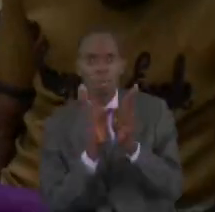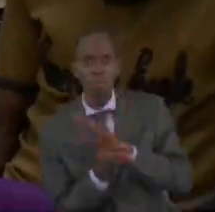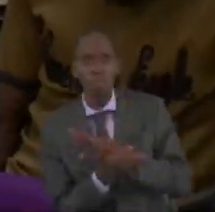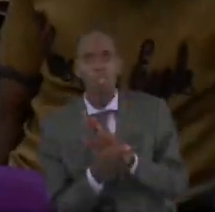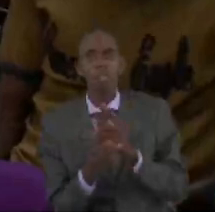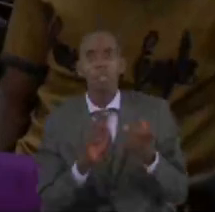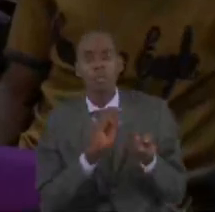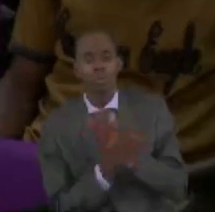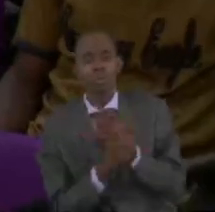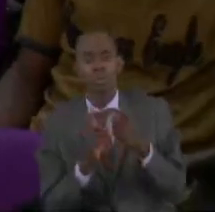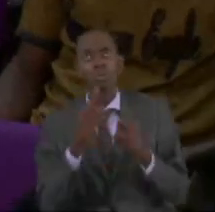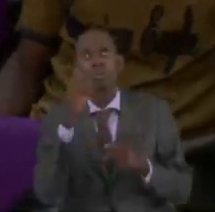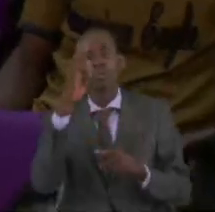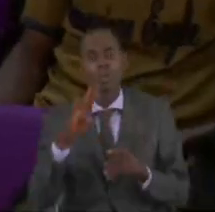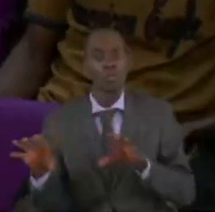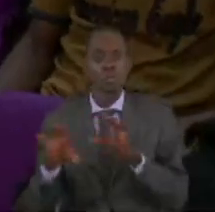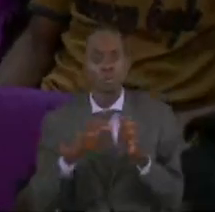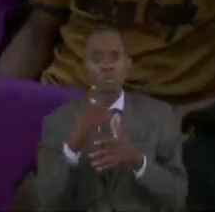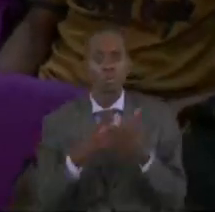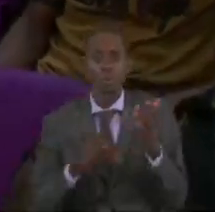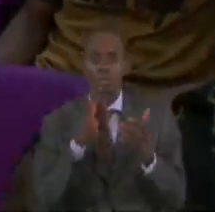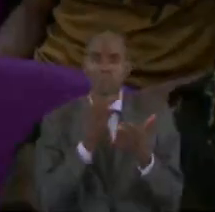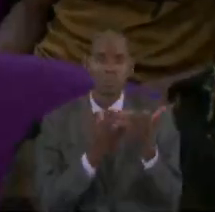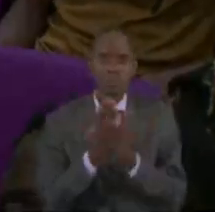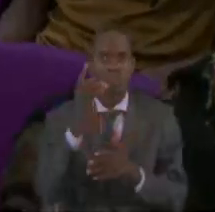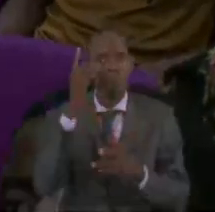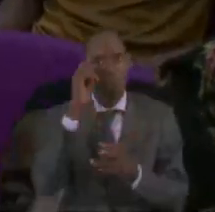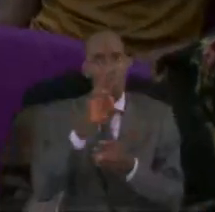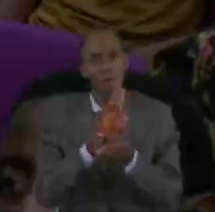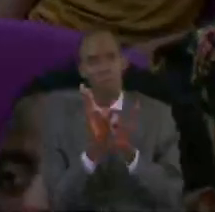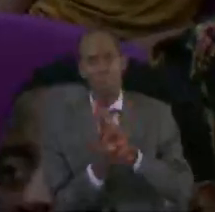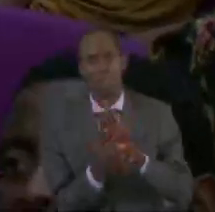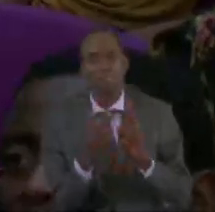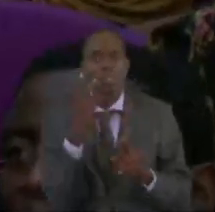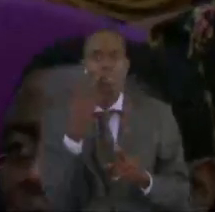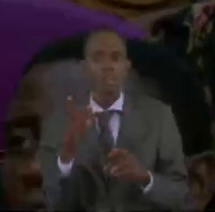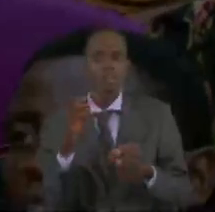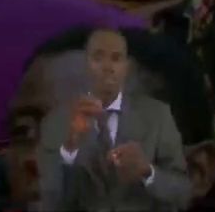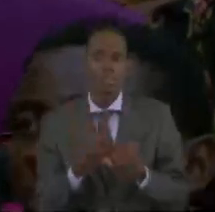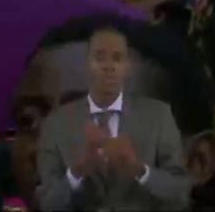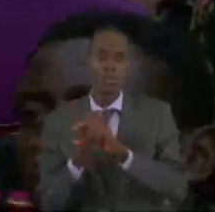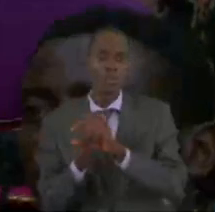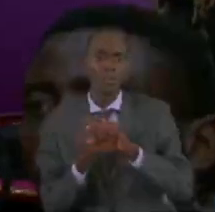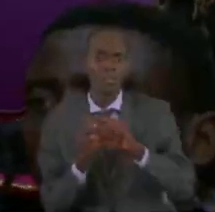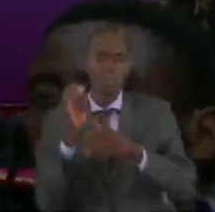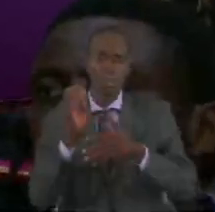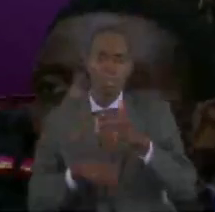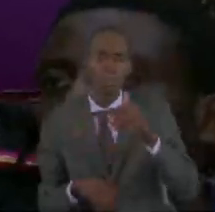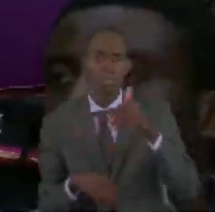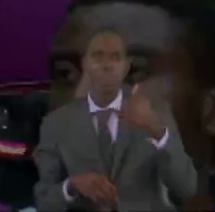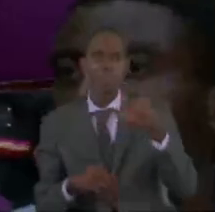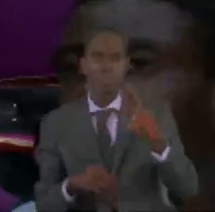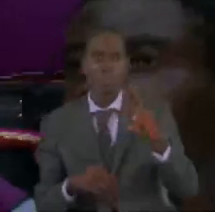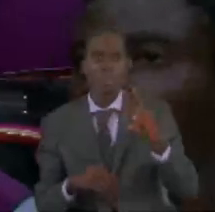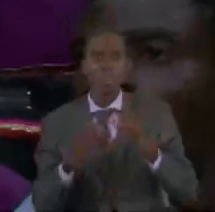message. Et la conversion à Dieu avec la pratique d'œuvres dignes de la repentance.